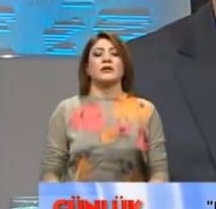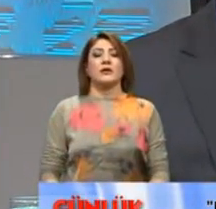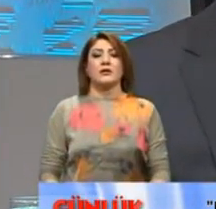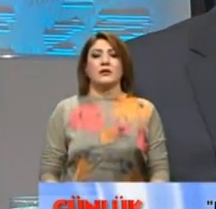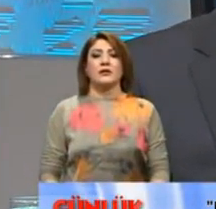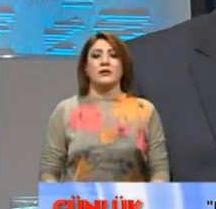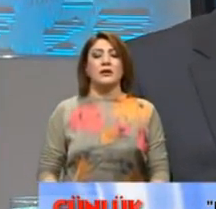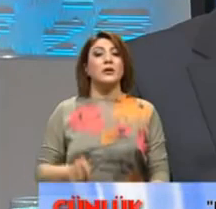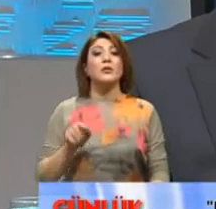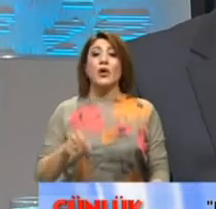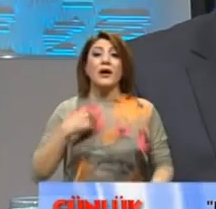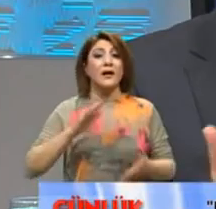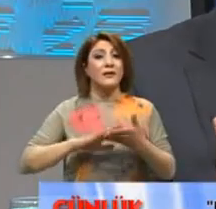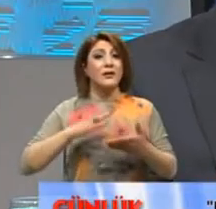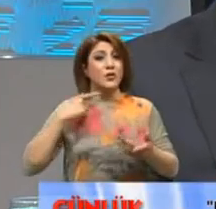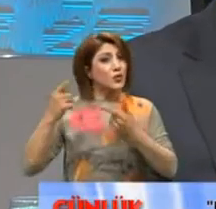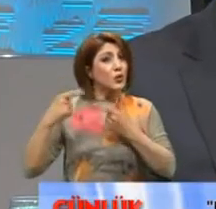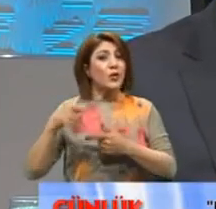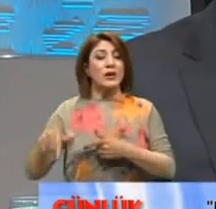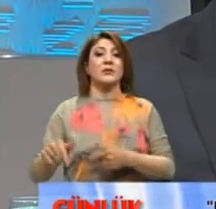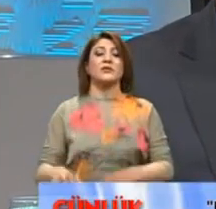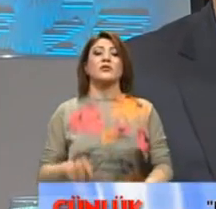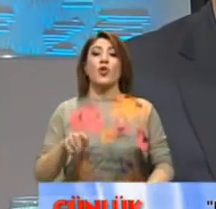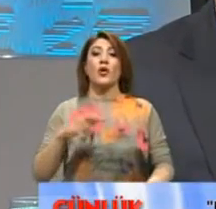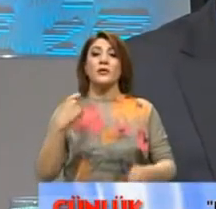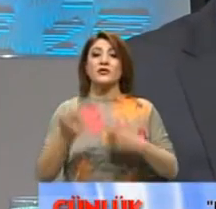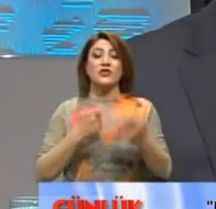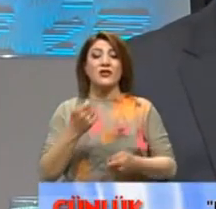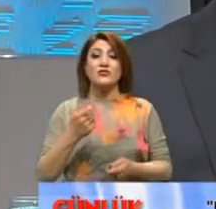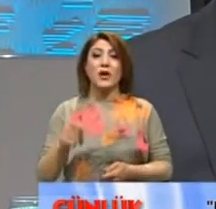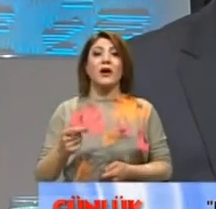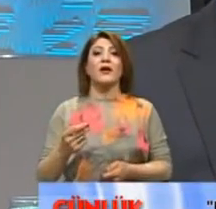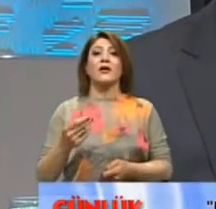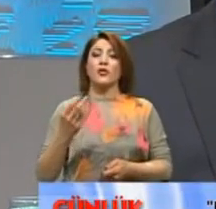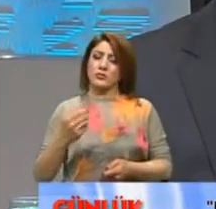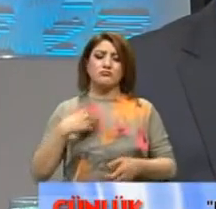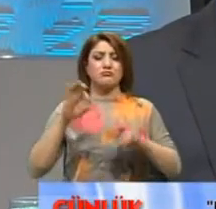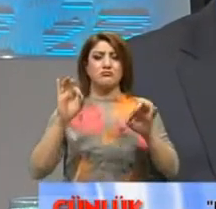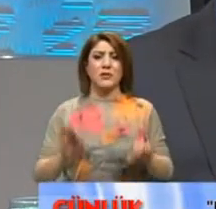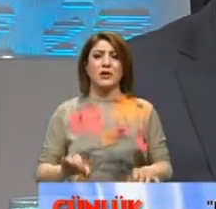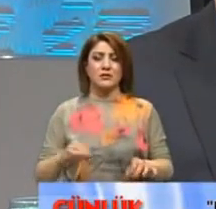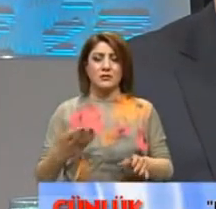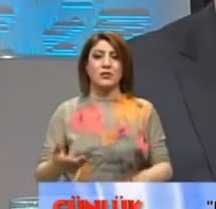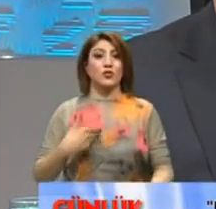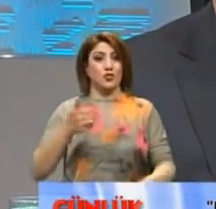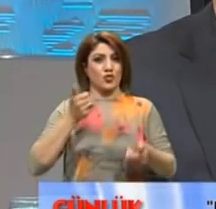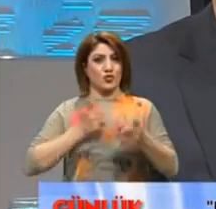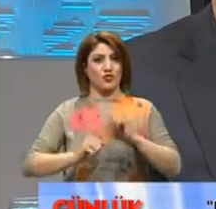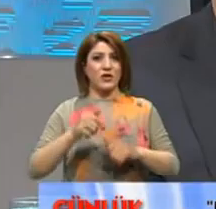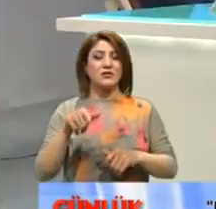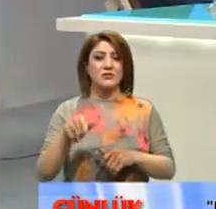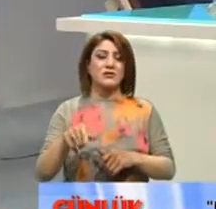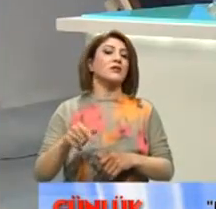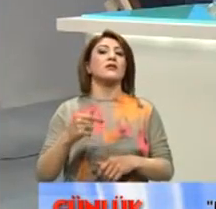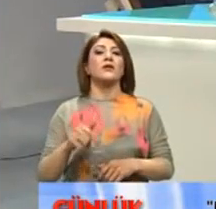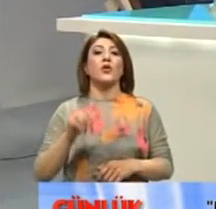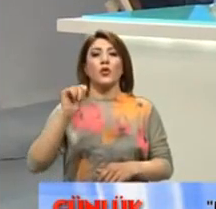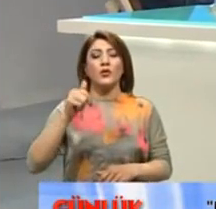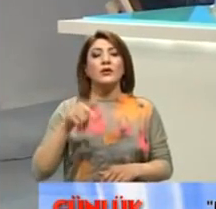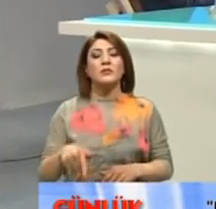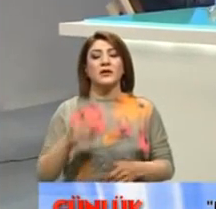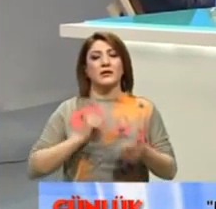ki, Sayın Bey böyle bir çalışmamız yani bir şeyimiz yok dediler. Peki o zaman başlayalım biz dedik. Çünkü üniversitemiz var. Akdeniz Üniversitesi gibi son derece